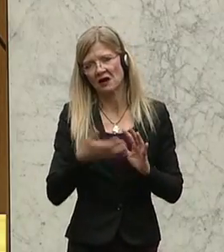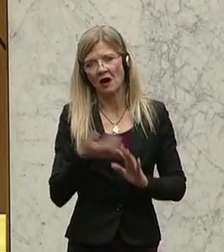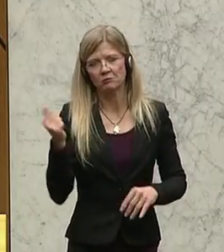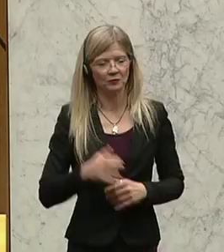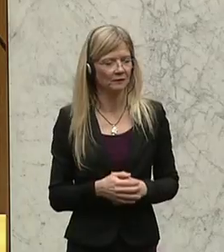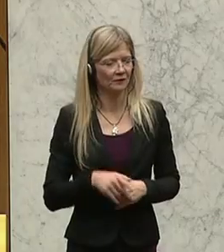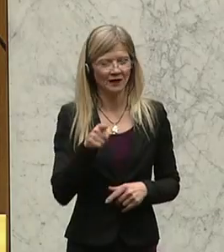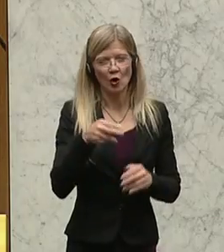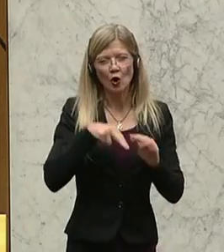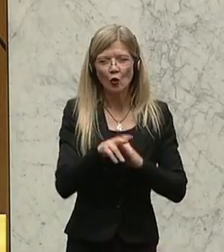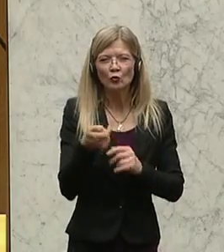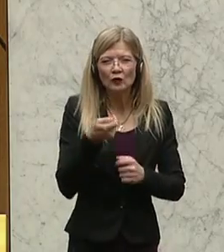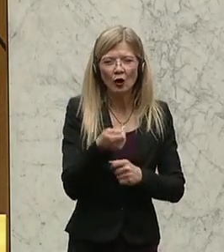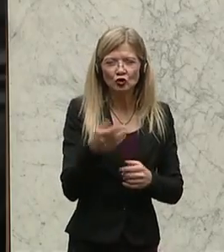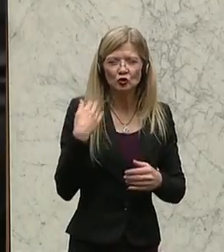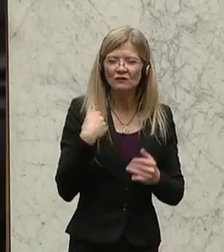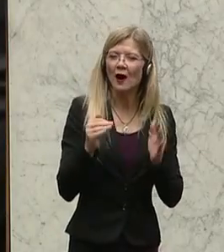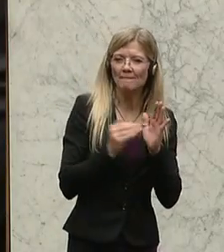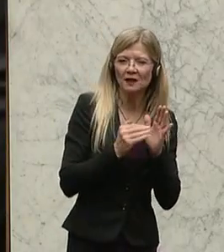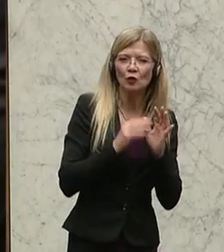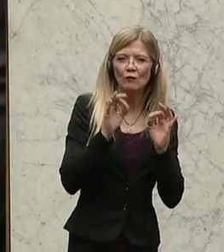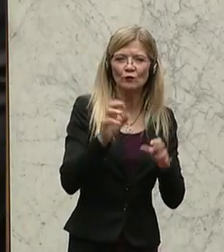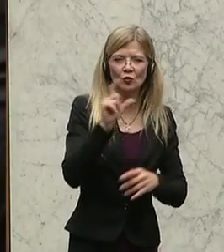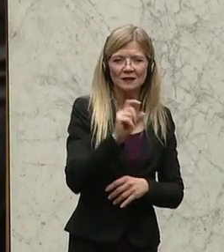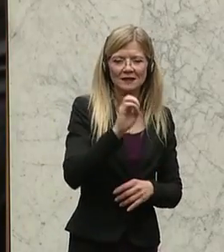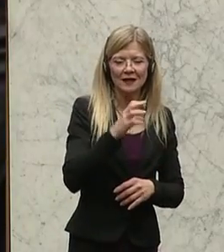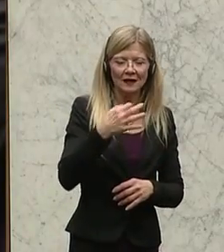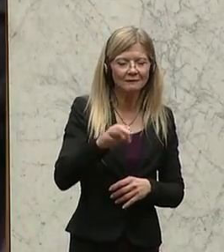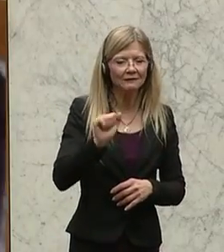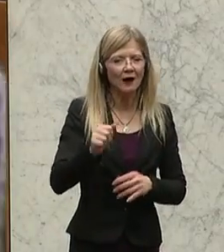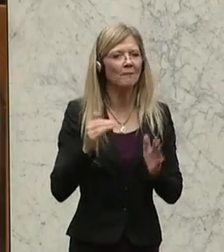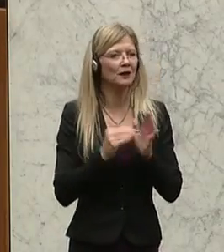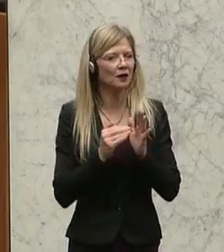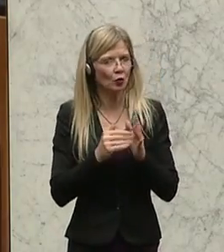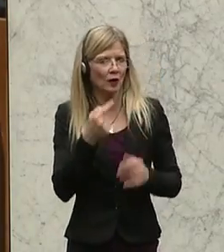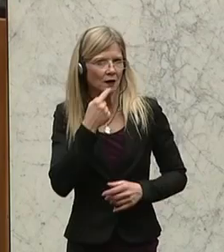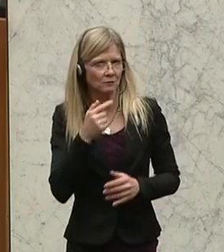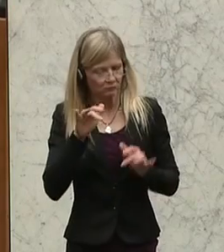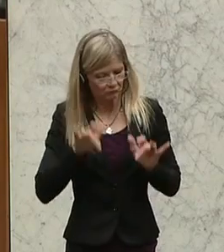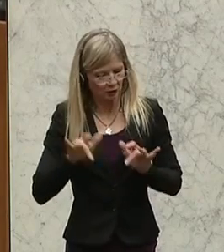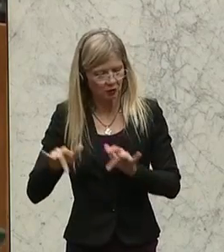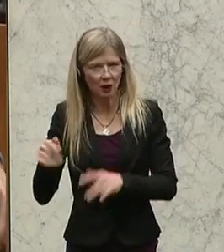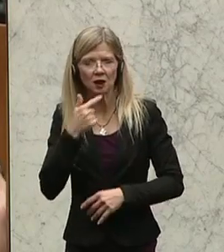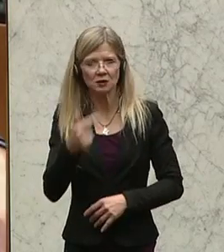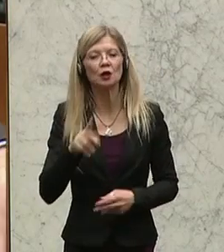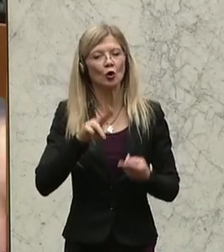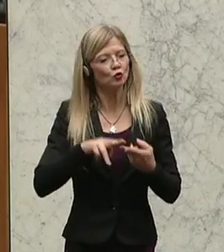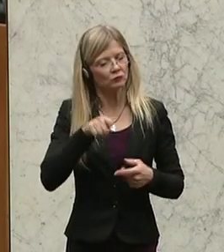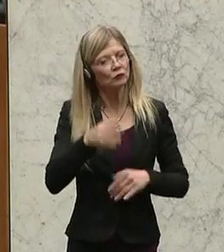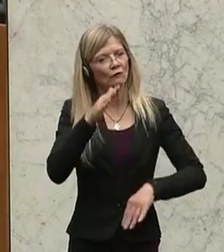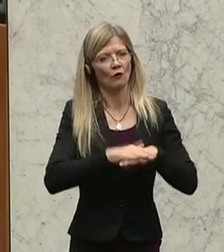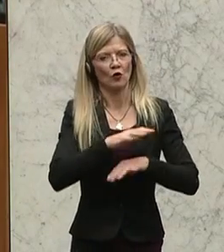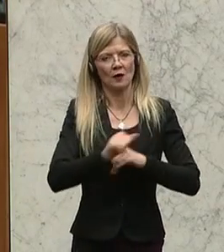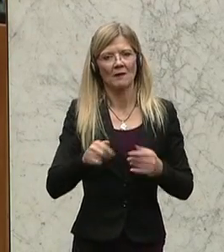eine CETA-Zustimmung aufgestellt und diese wurden erfüllt. Vizekanzler Mitterlehner hat sich auf